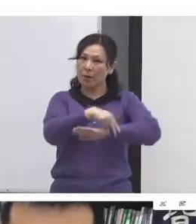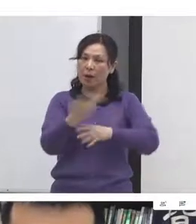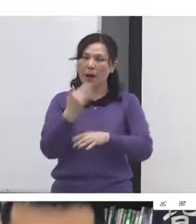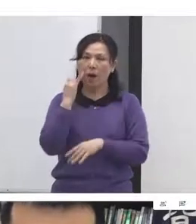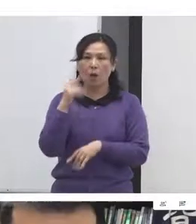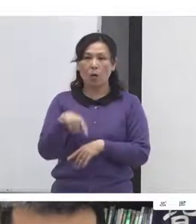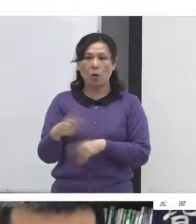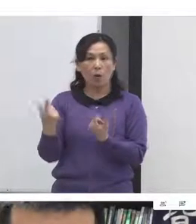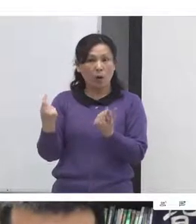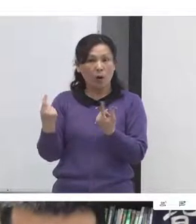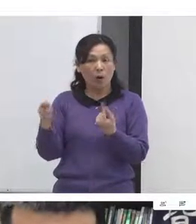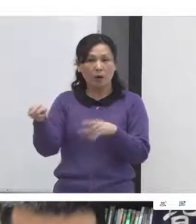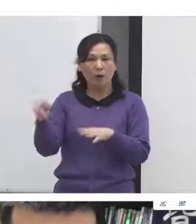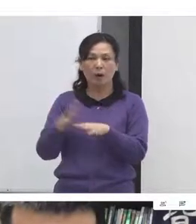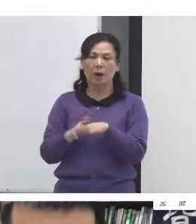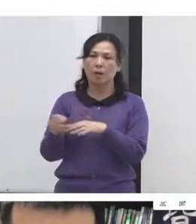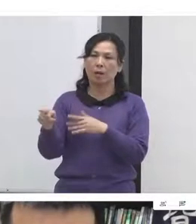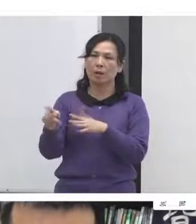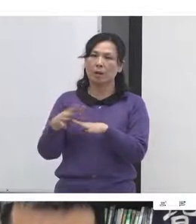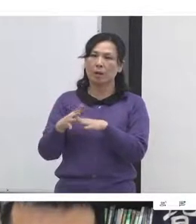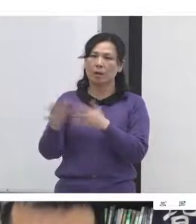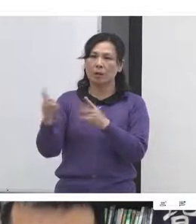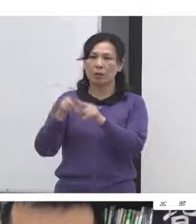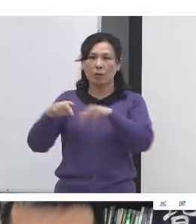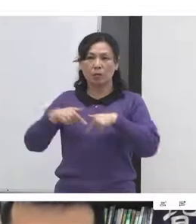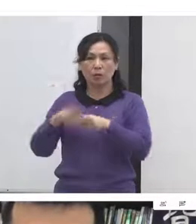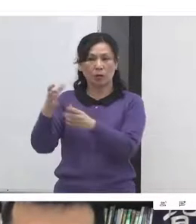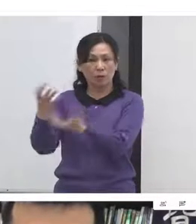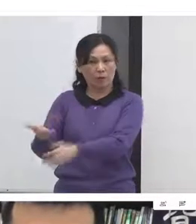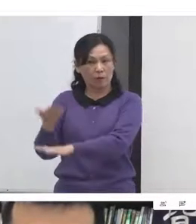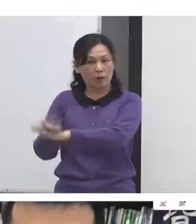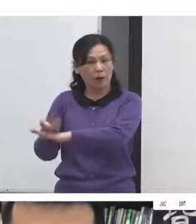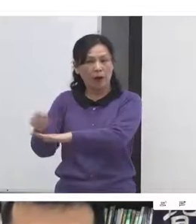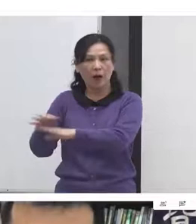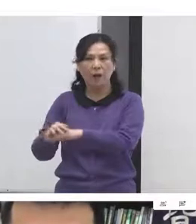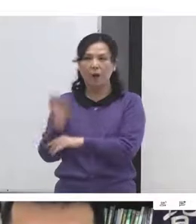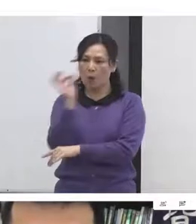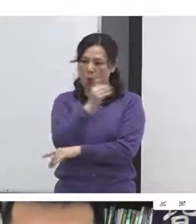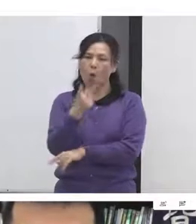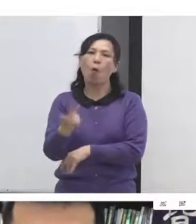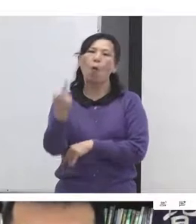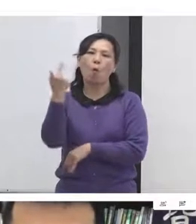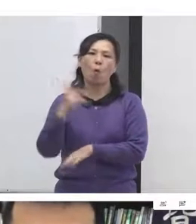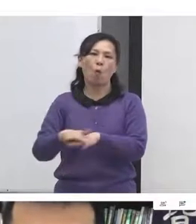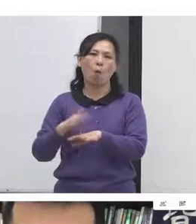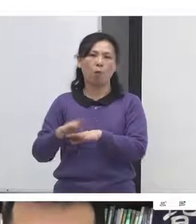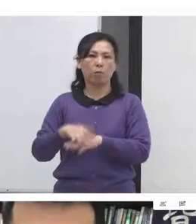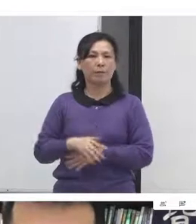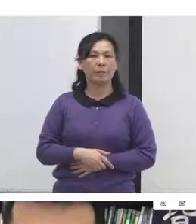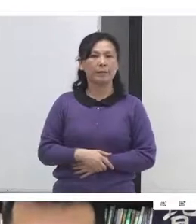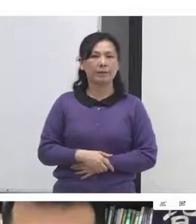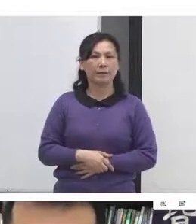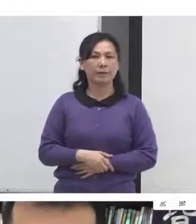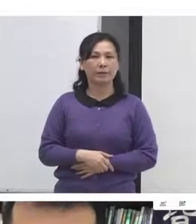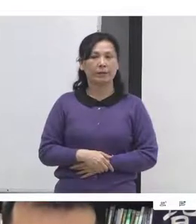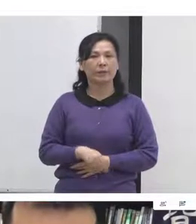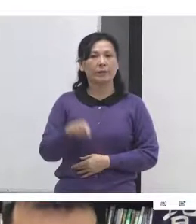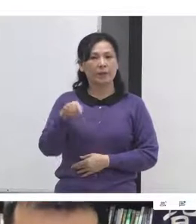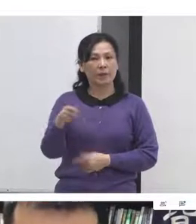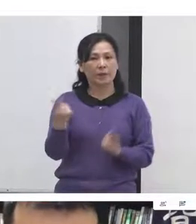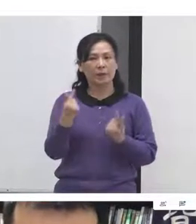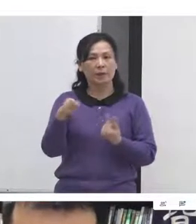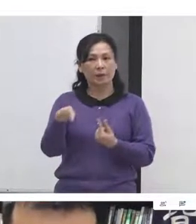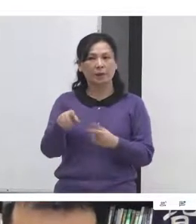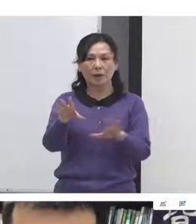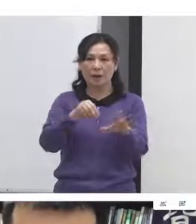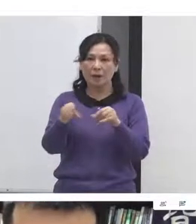在国网中心的话，我曾经做过实验啊，放在国网中心的话，它就会快速很多啦。那，这样子的资料整理方